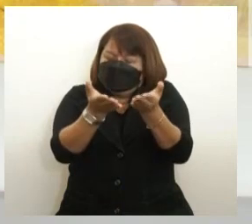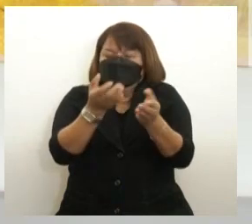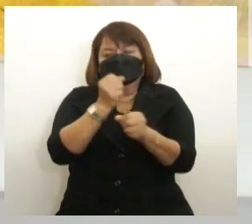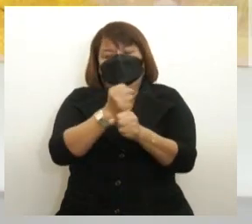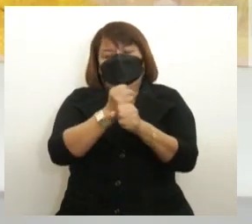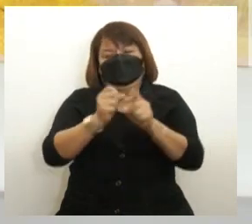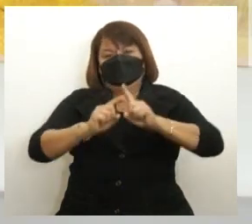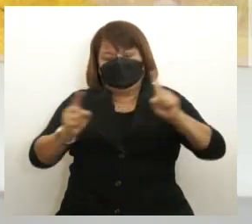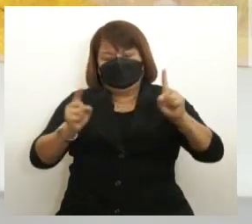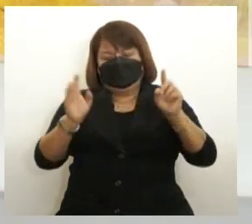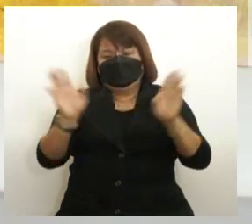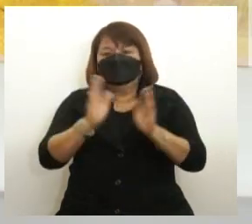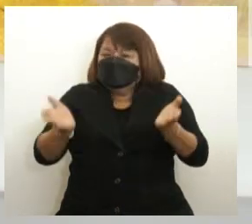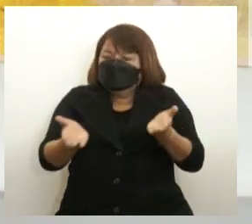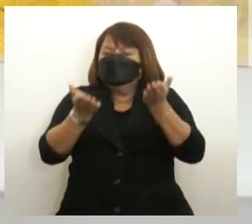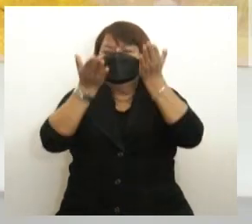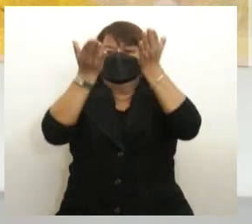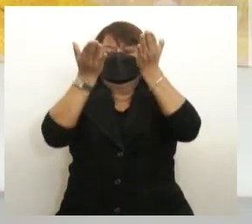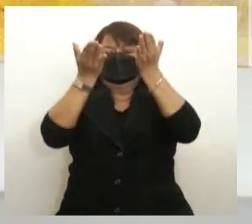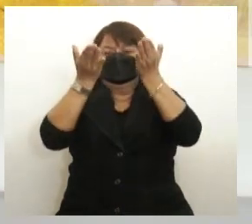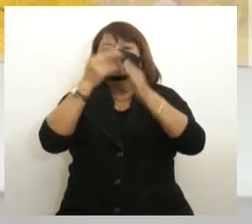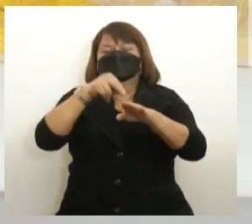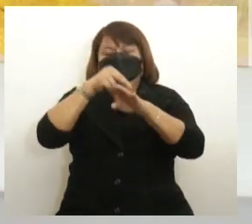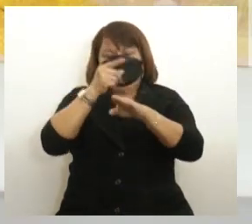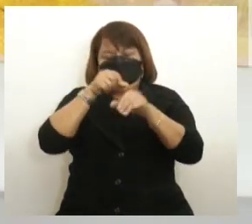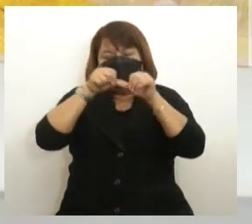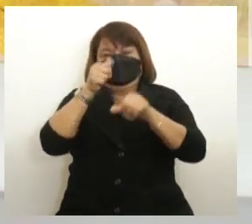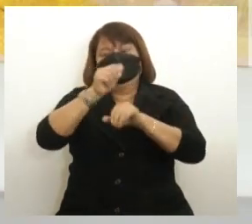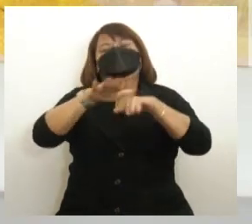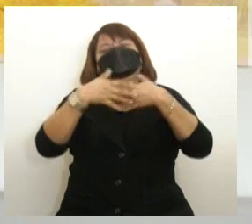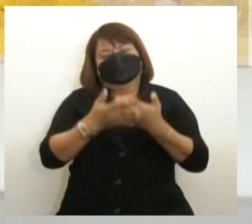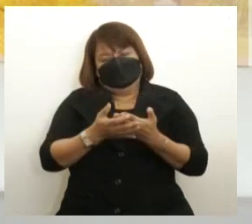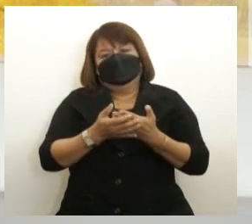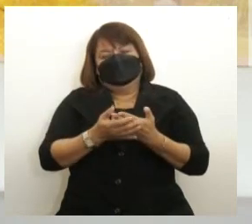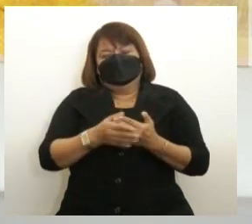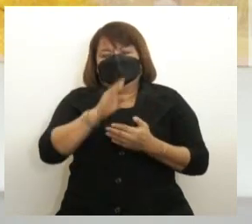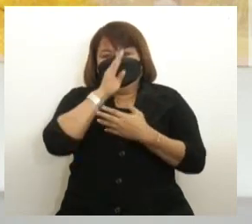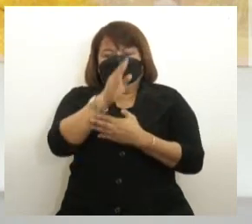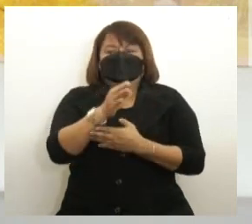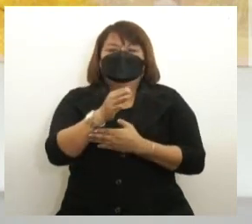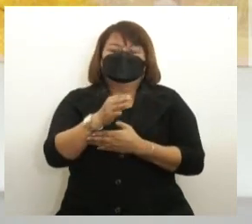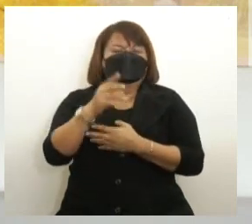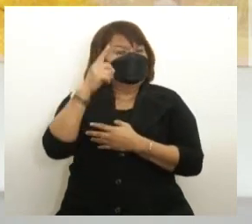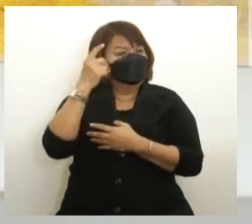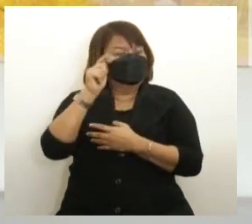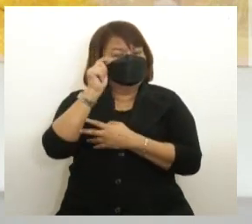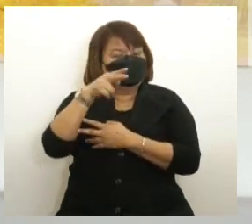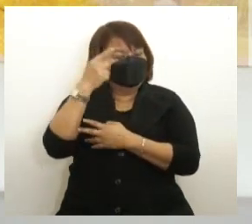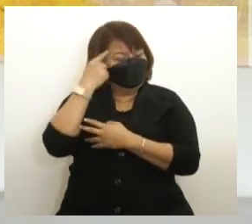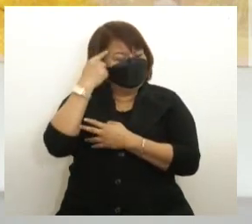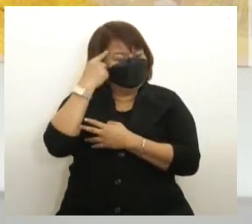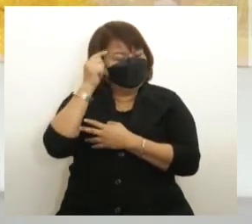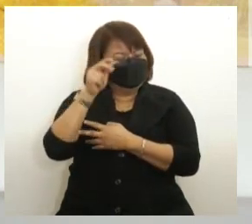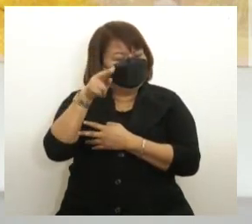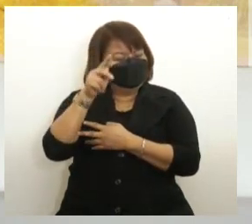ไม่ต้องเชิดชูแล้วความเป็นชาติเราจะอยู่ได้อย่างไรอันนี้ผมคิดว่าอยากจะชี้ให้เห็นว่าคำว่าทัศนคติก็คือมุม